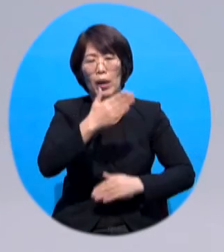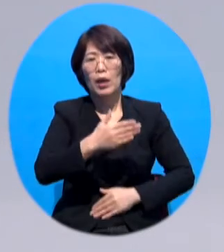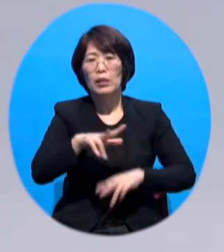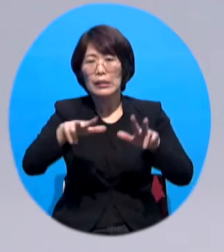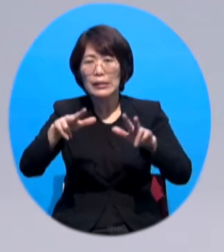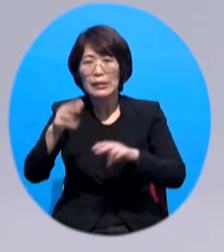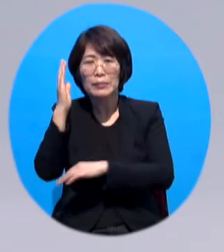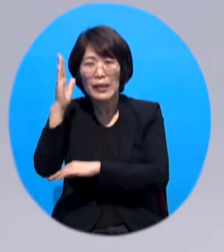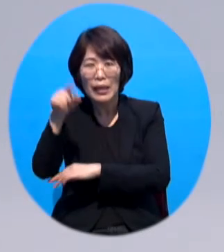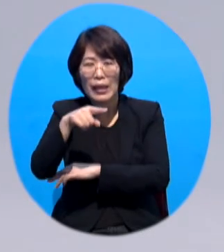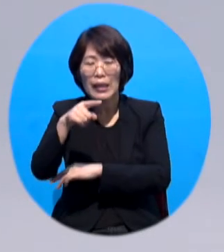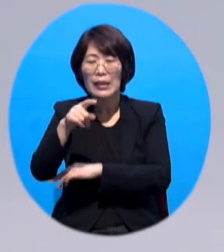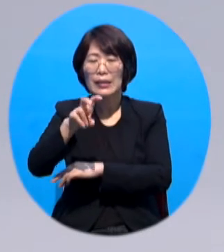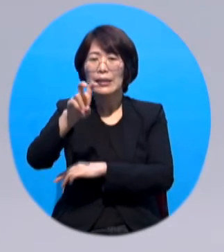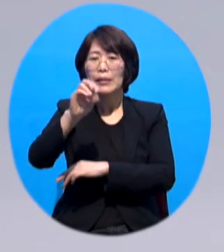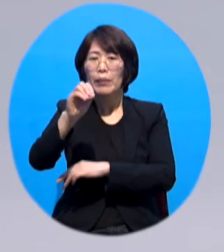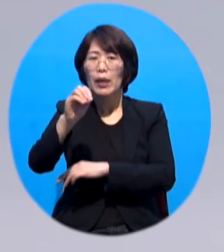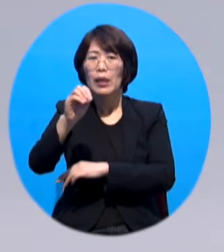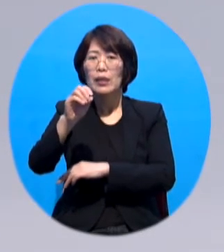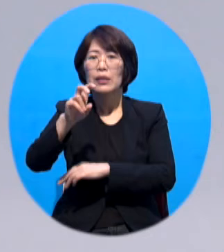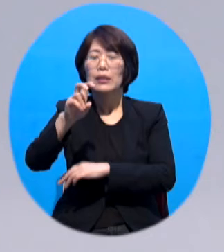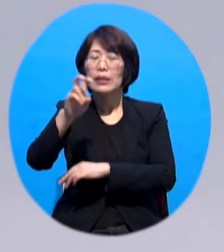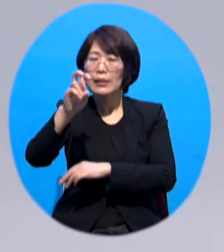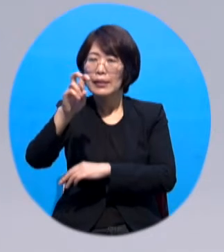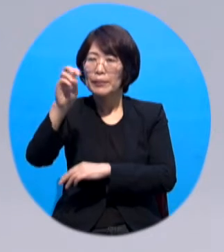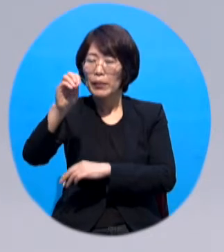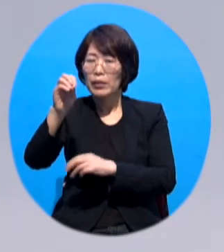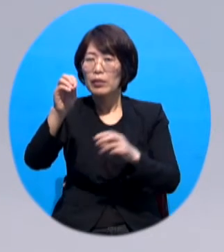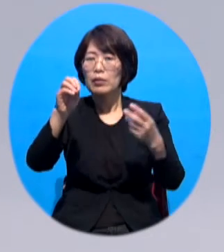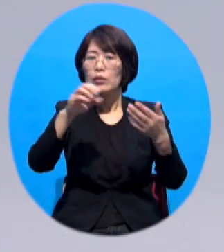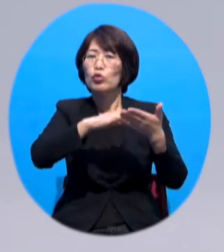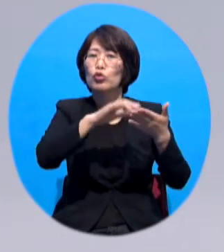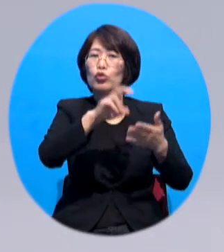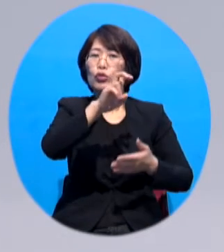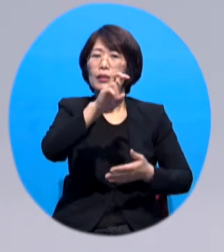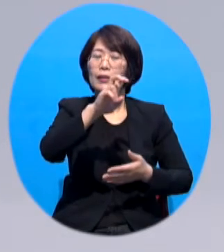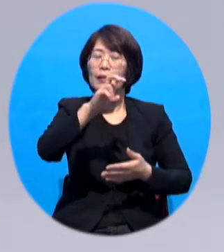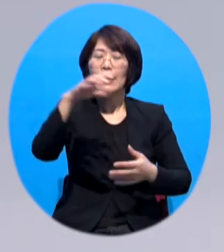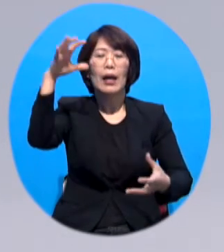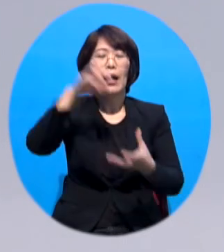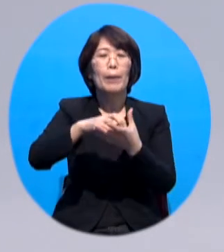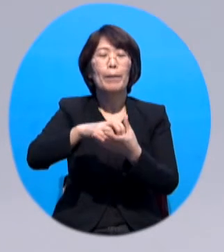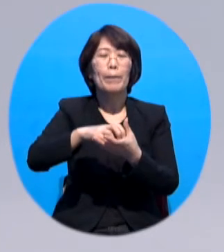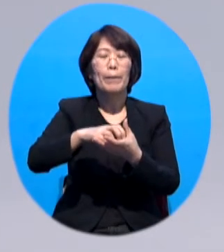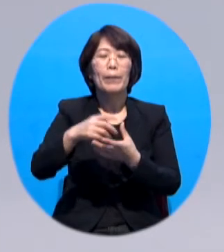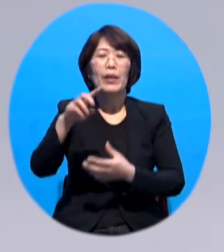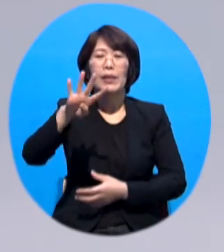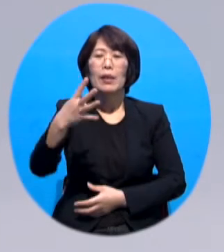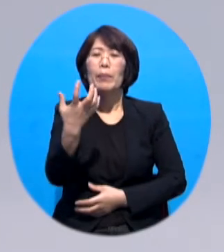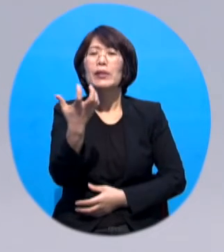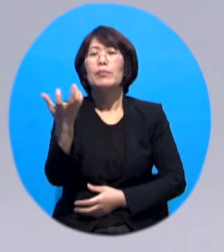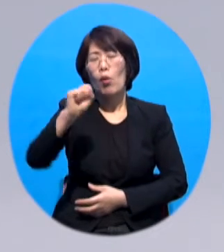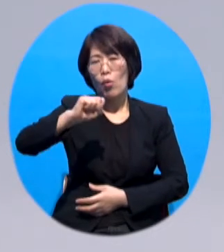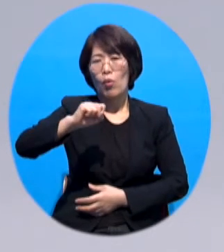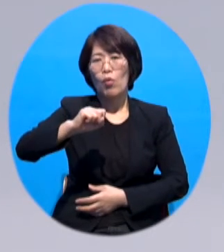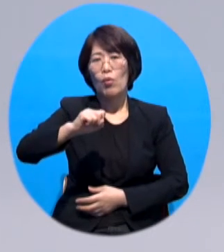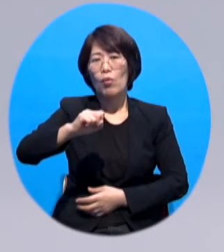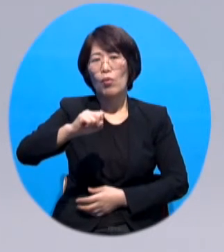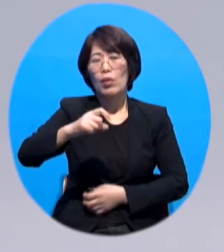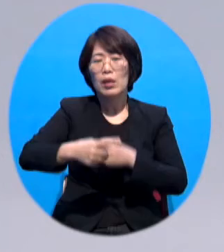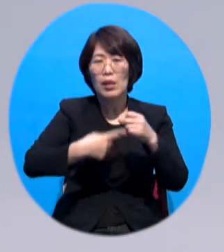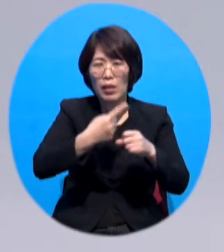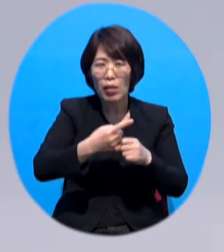20만원 9 파기 20만명 이면 약 400억 1년이면 480억 hmo 1년이라는 어떨지